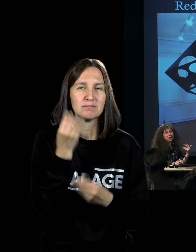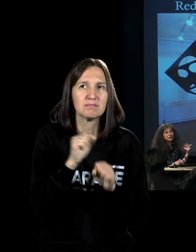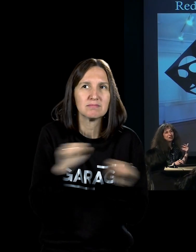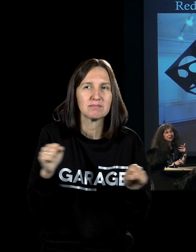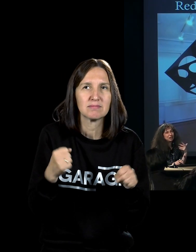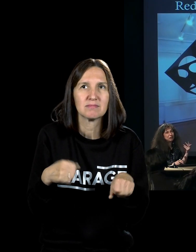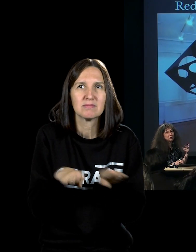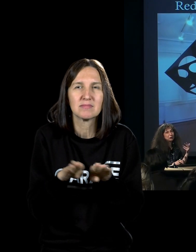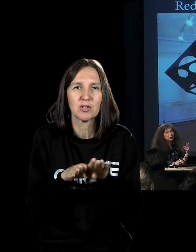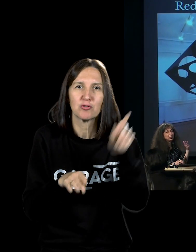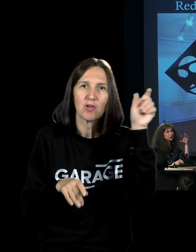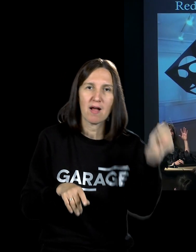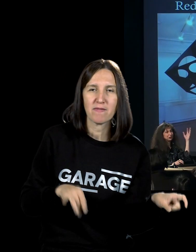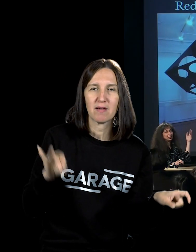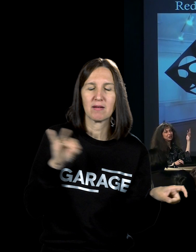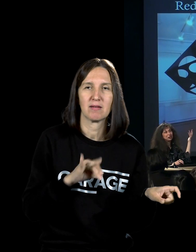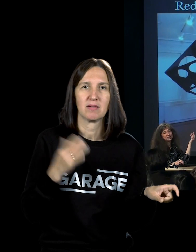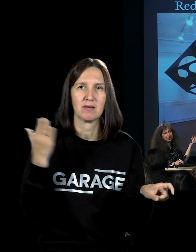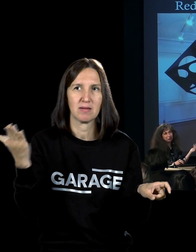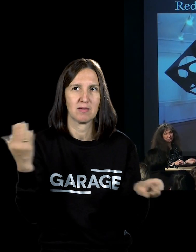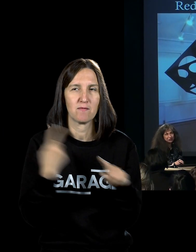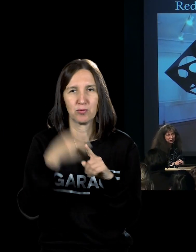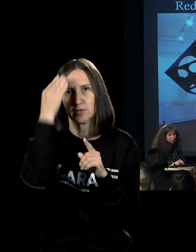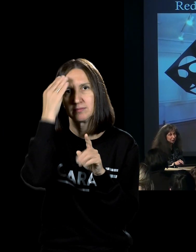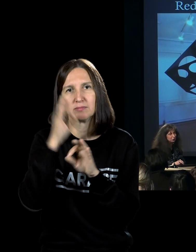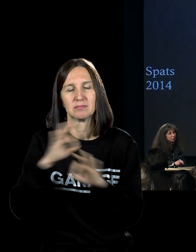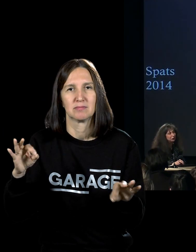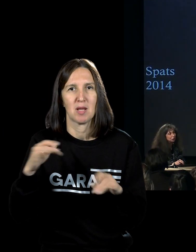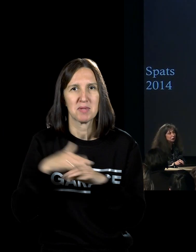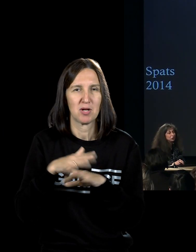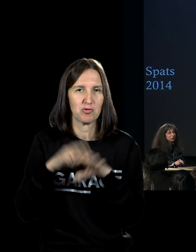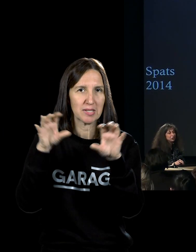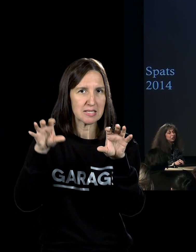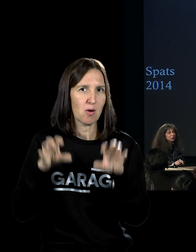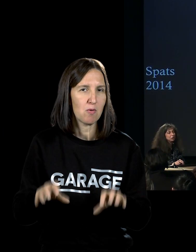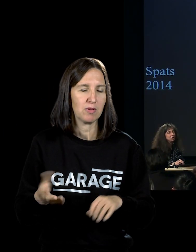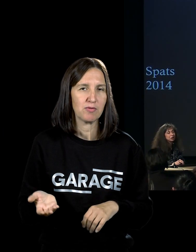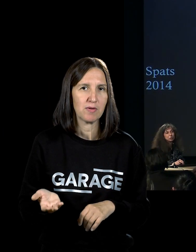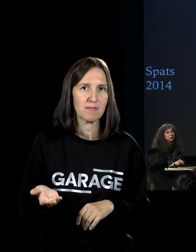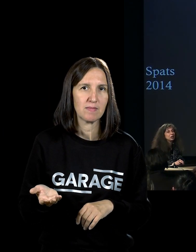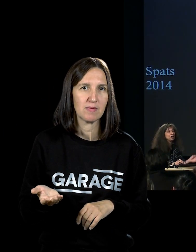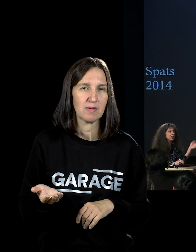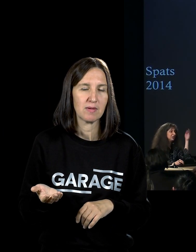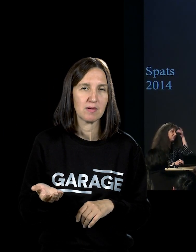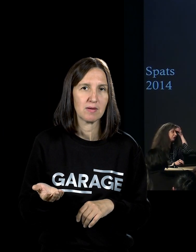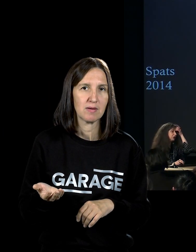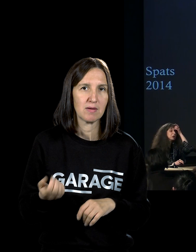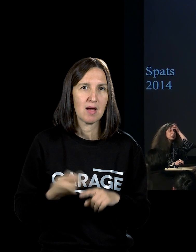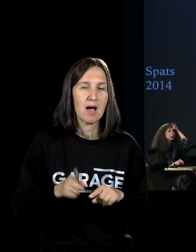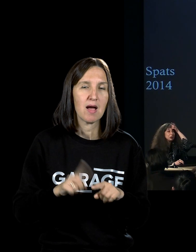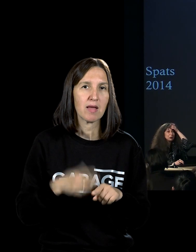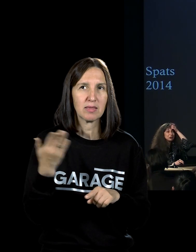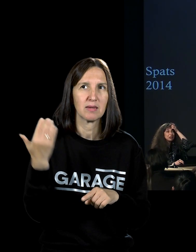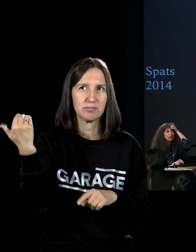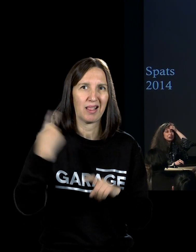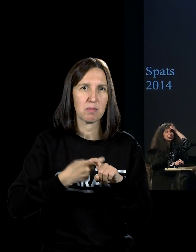несоизмеримости человека и его присутствию с этими самыми идеальными математическими законами. И такой же вот этот фюзеляж, как детально назвать,